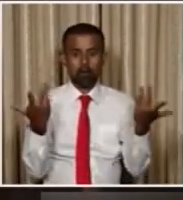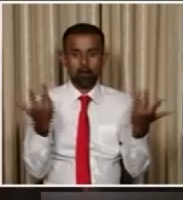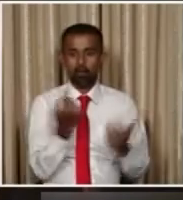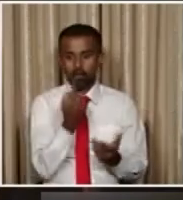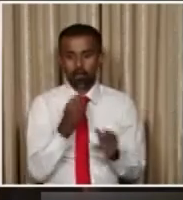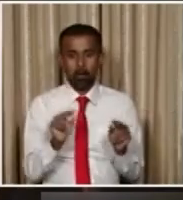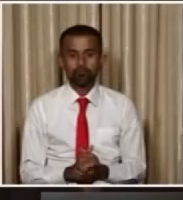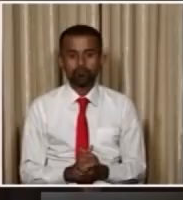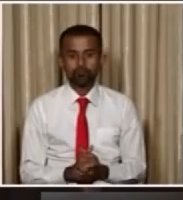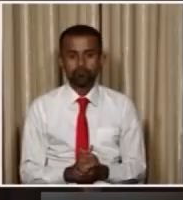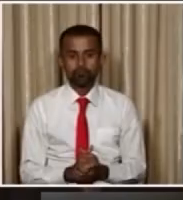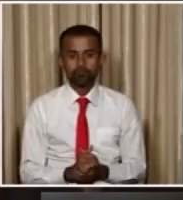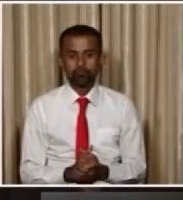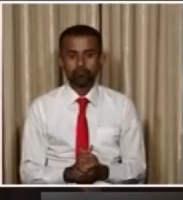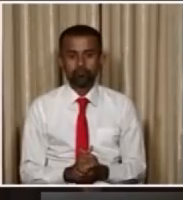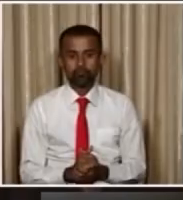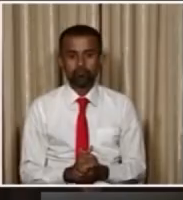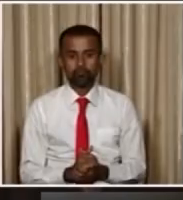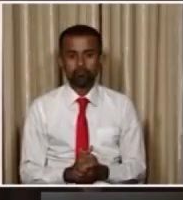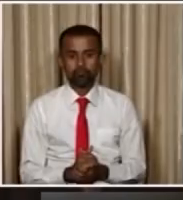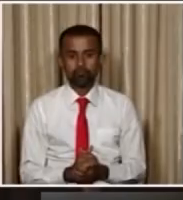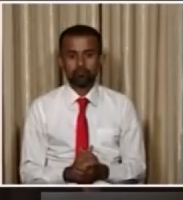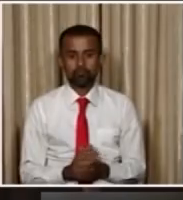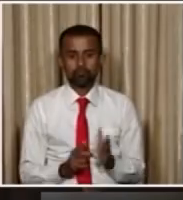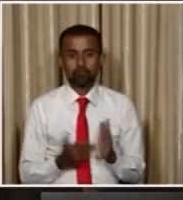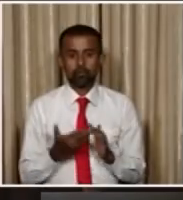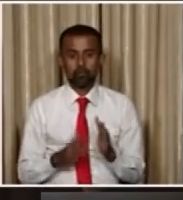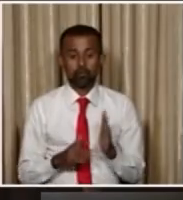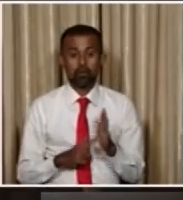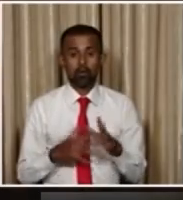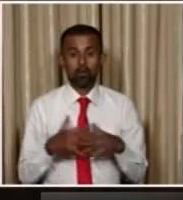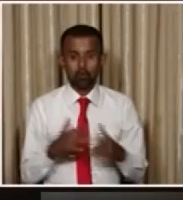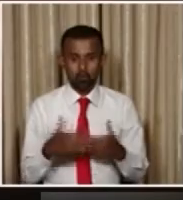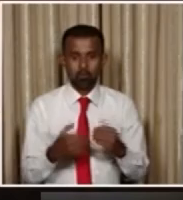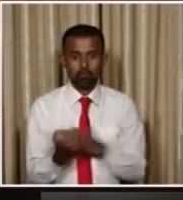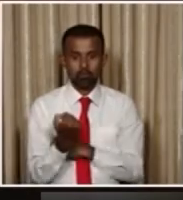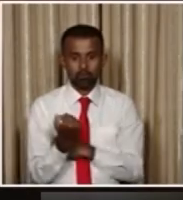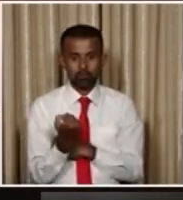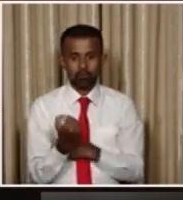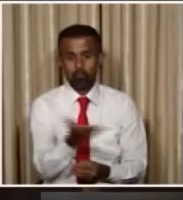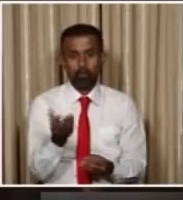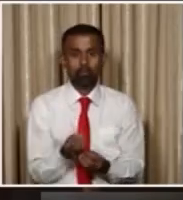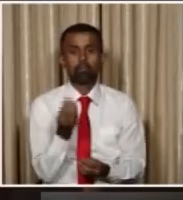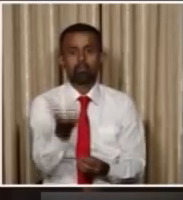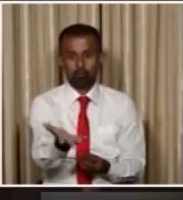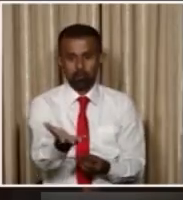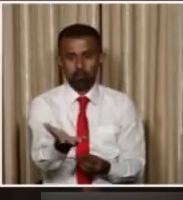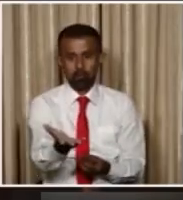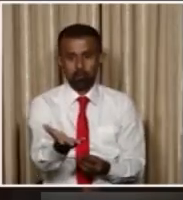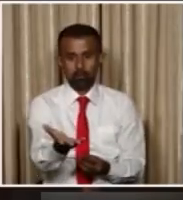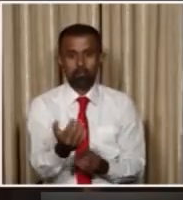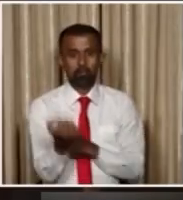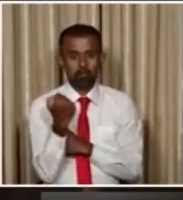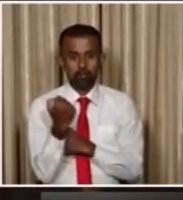හඬපටේ මෙතන තියෙනවා. ගමට නීතිය ක්‍රියාත්මක කරවන්න බලයක් ඔබට අපි ලබා දෙනවා.